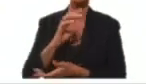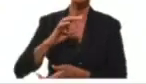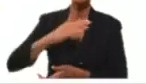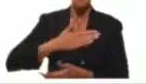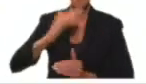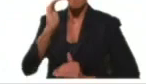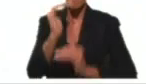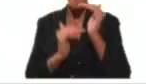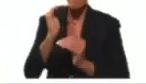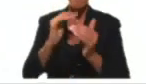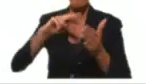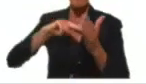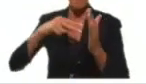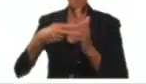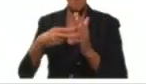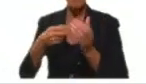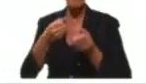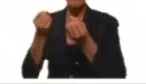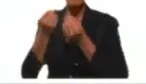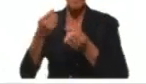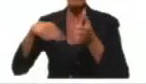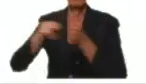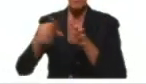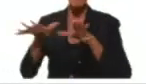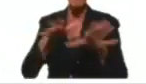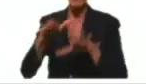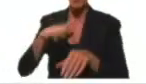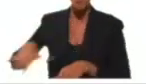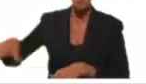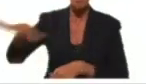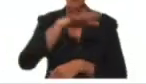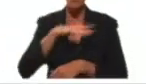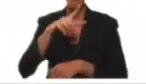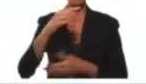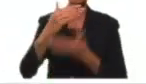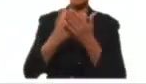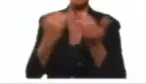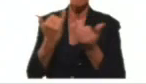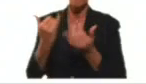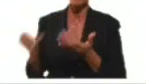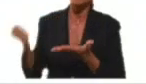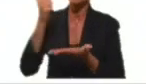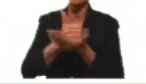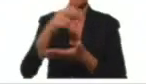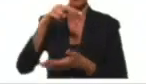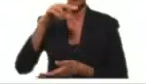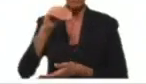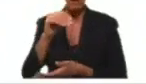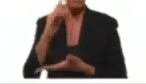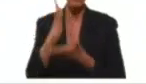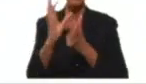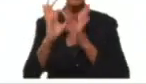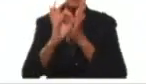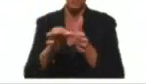planu zrównoważonej mobilności dla miejskiego obszaru funkcjonalnego jest warunkiem uzyskania dofinansowania unijnego w trwającej